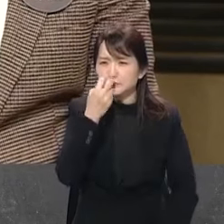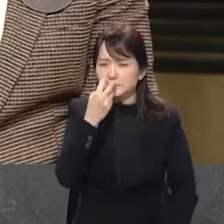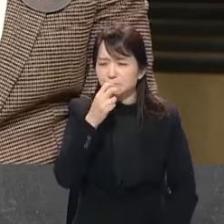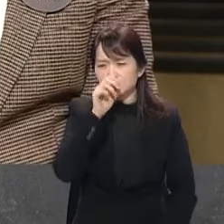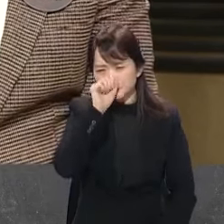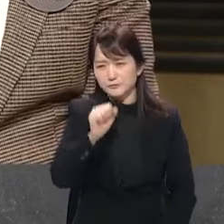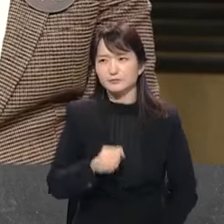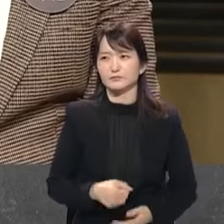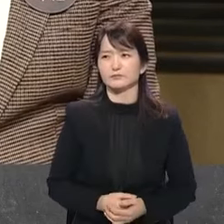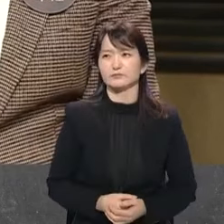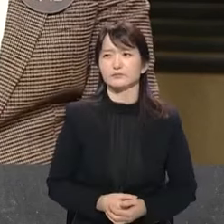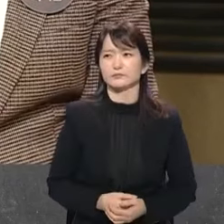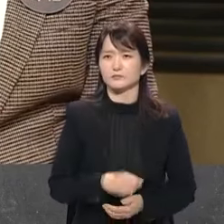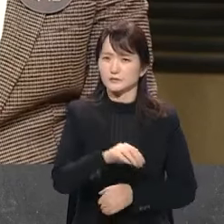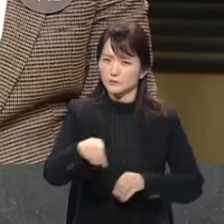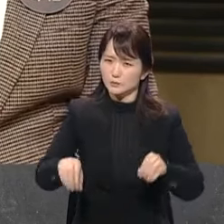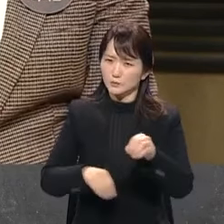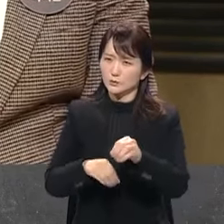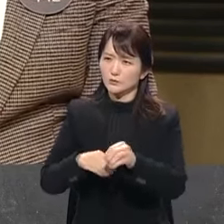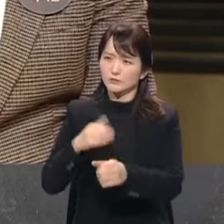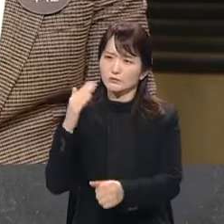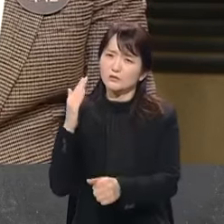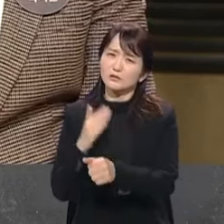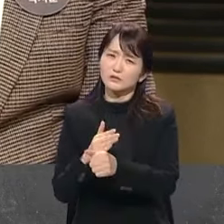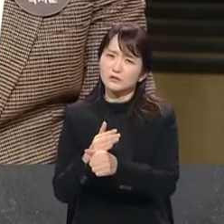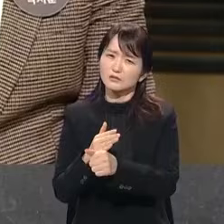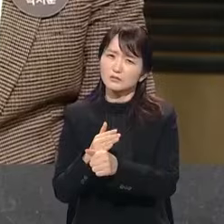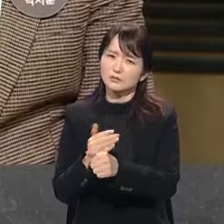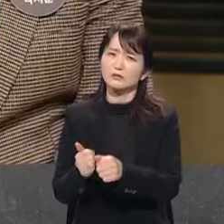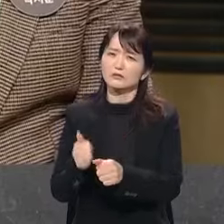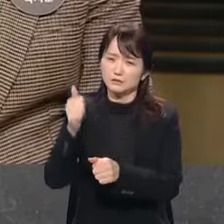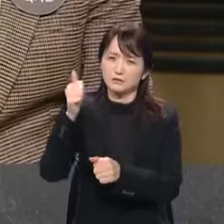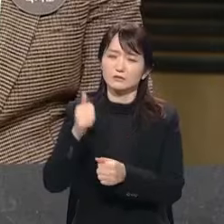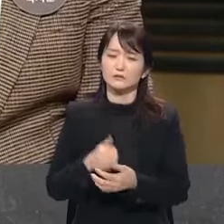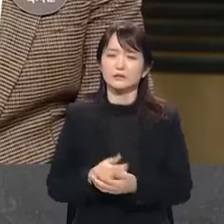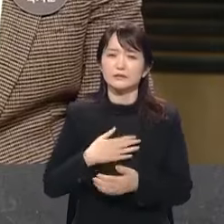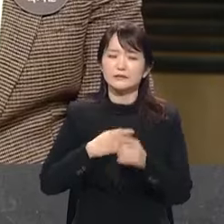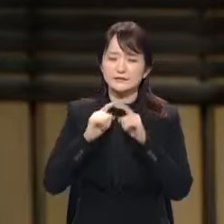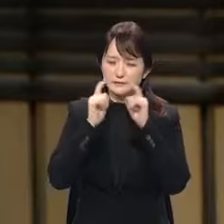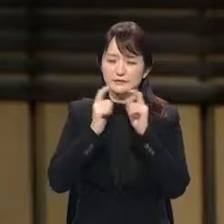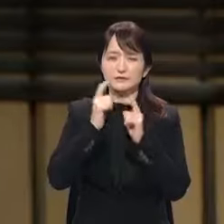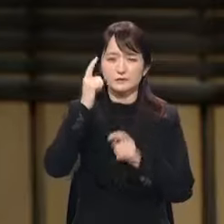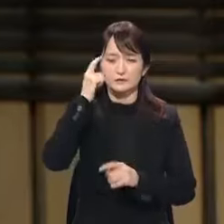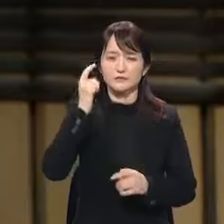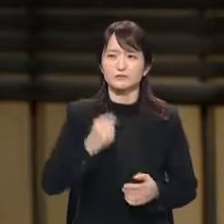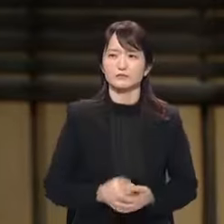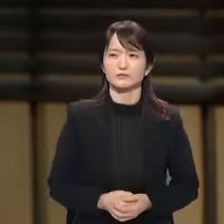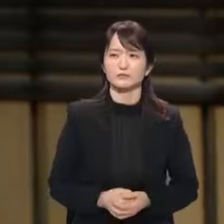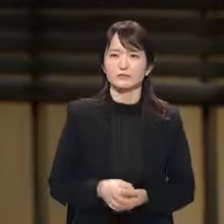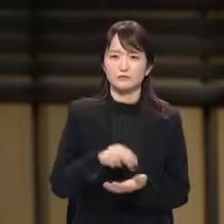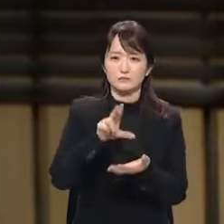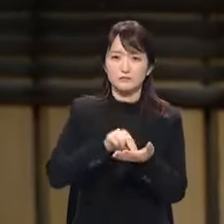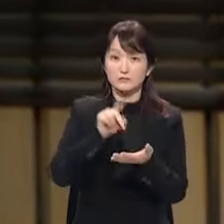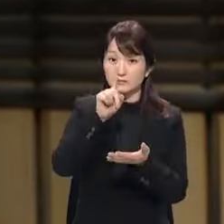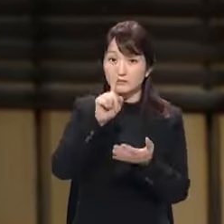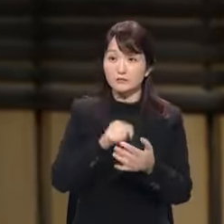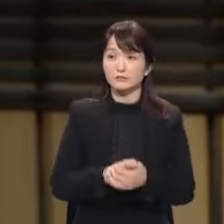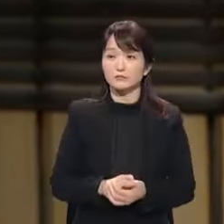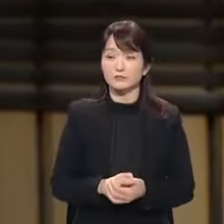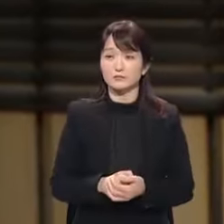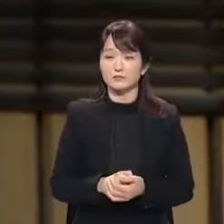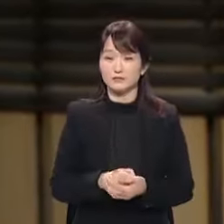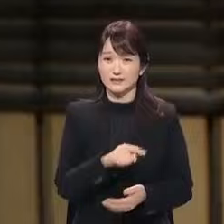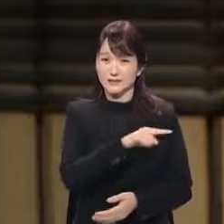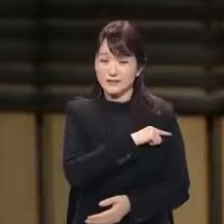오히려 해임을 했으면 좀 괜찮지 않았을까 생각도 들어요 개인적인 생각이긴 한는데이 문제가 이제 보면 헤임 이제 제일